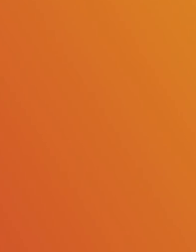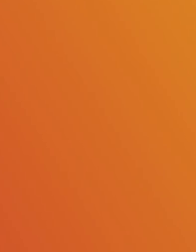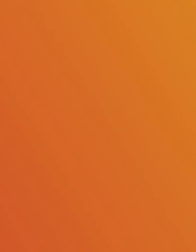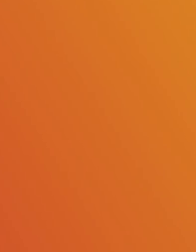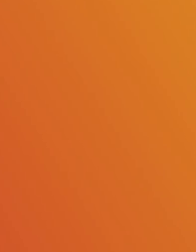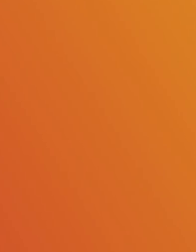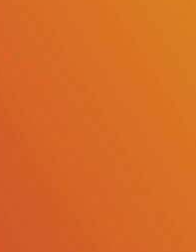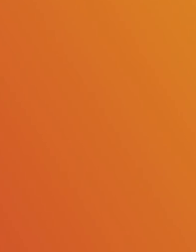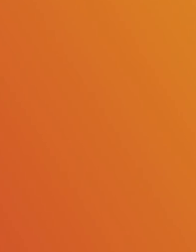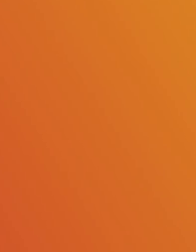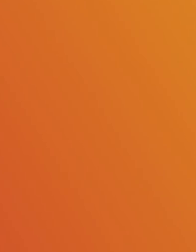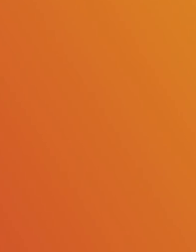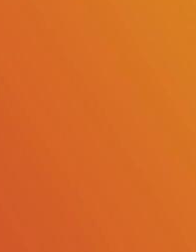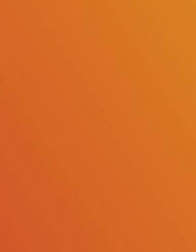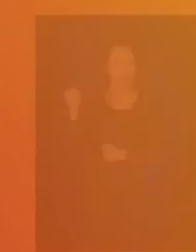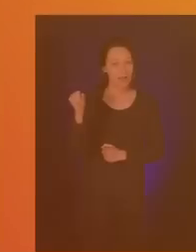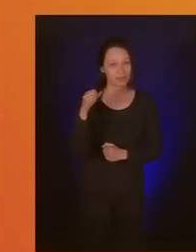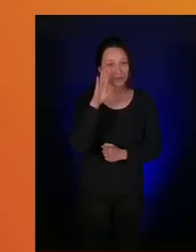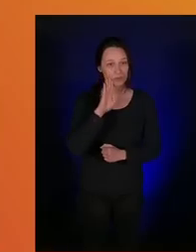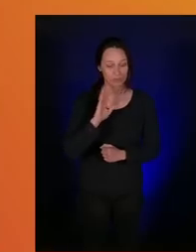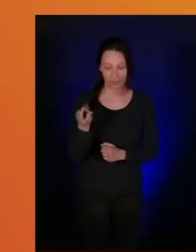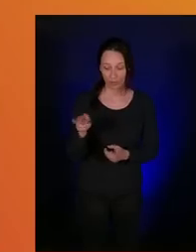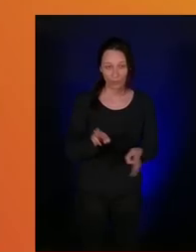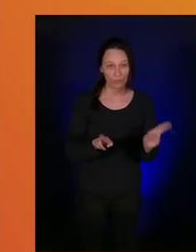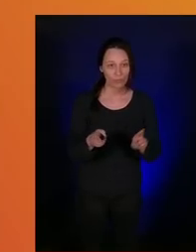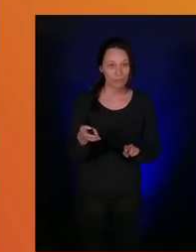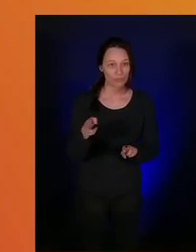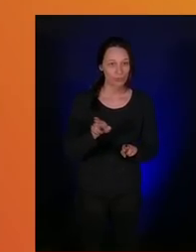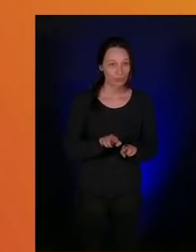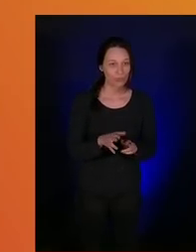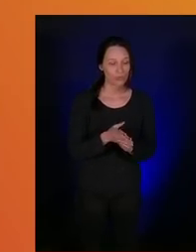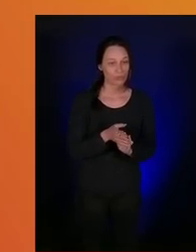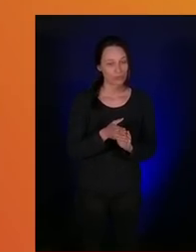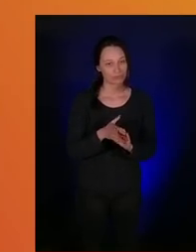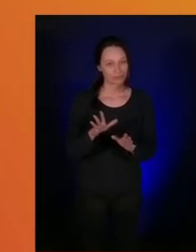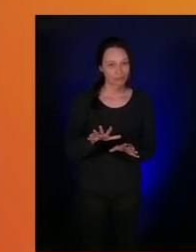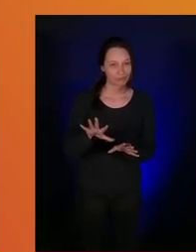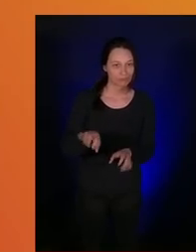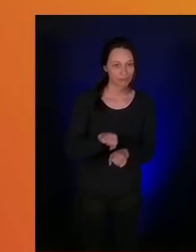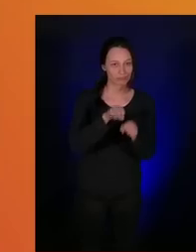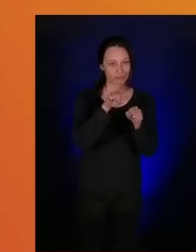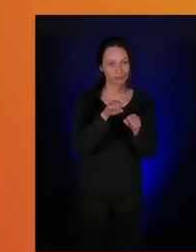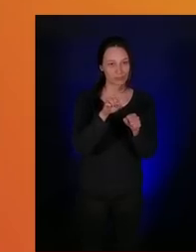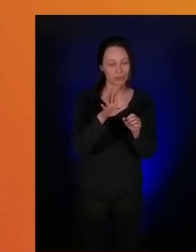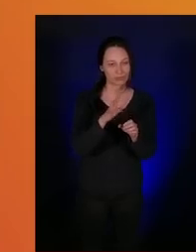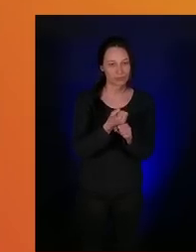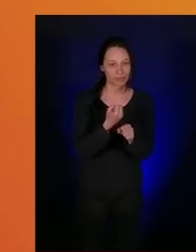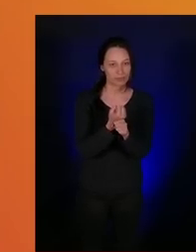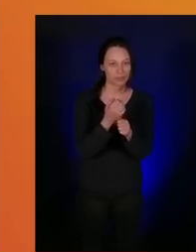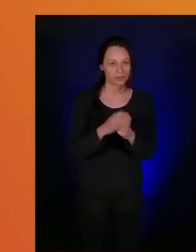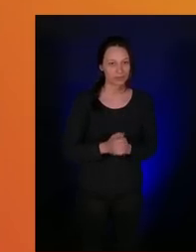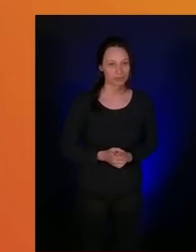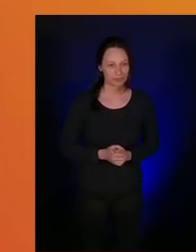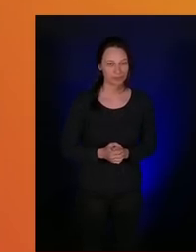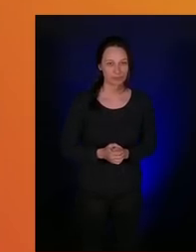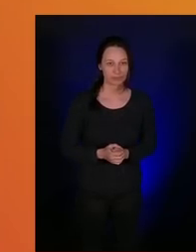Les camarades, je vous demande de bien vouloir reprendre place dans la salle pour reprendre nos travaux. Prendre place le plus